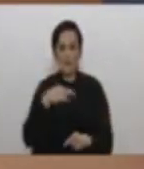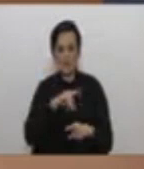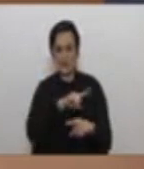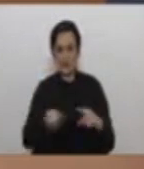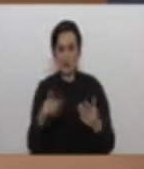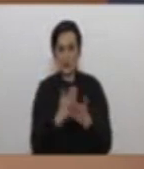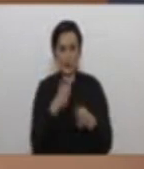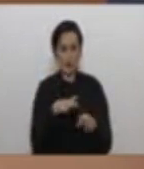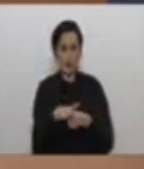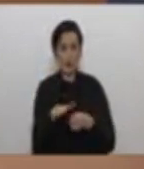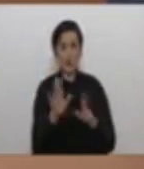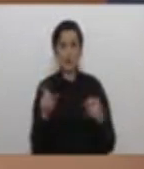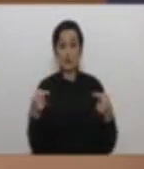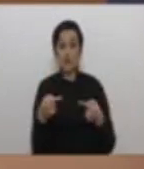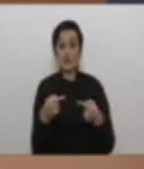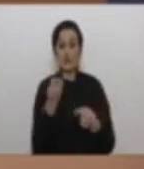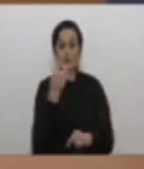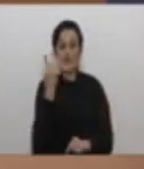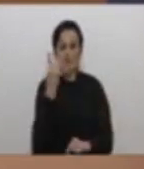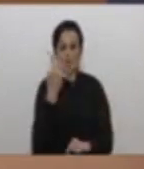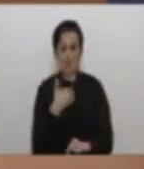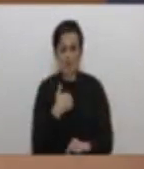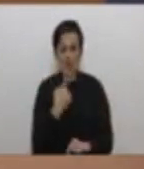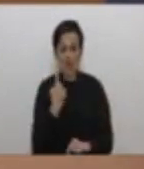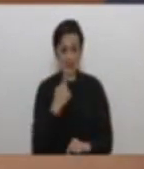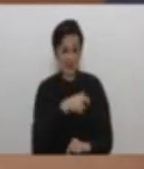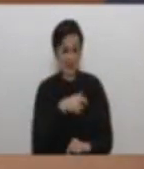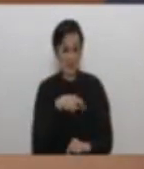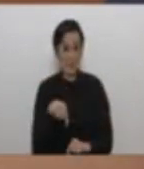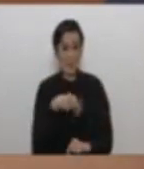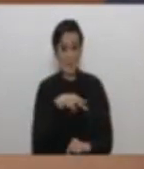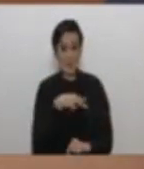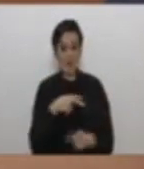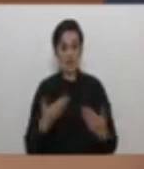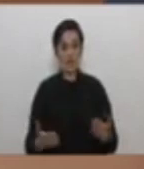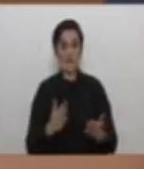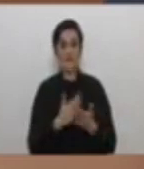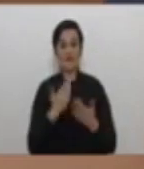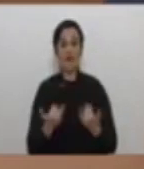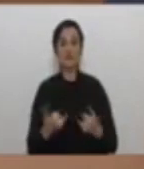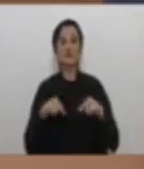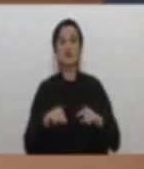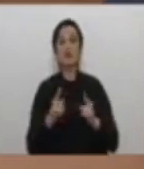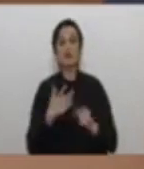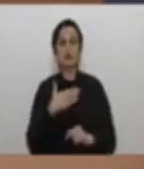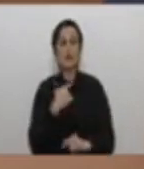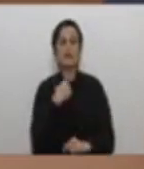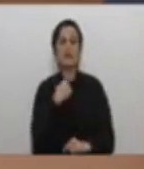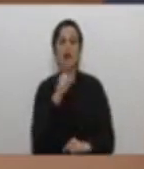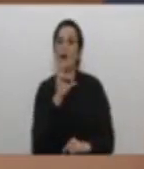არის შესასრულებელი. შესაბამისად, კიდევ ერთხელ მე, როგორც ერთი დეპუტატი ამ პარლამენტში, ვარ დღეს აქ იმიტომ, რომ ჩემი ხმა